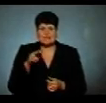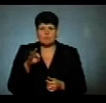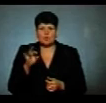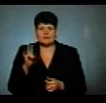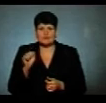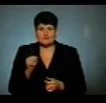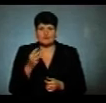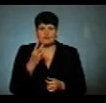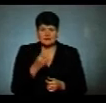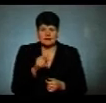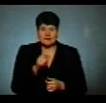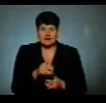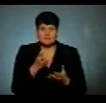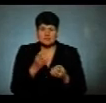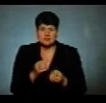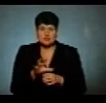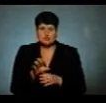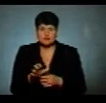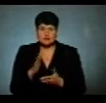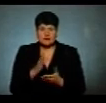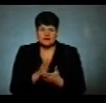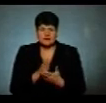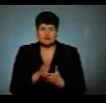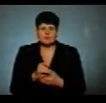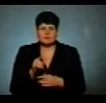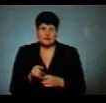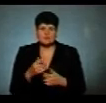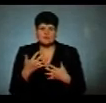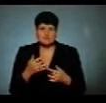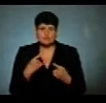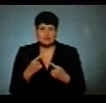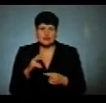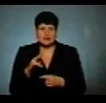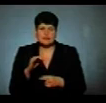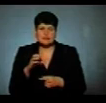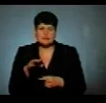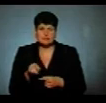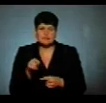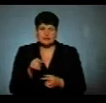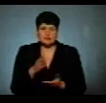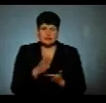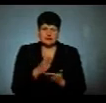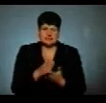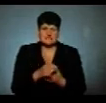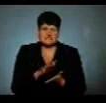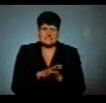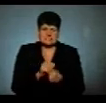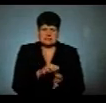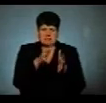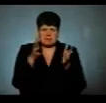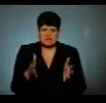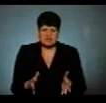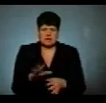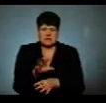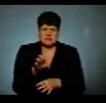ще собака є, і смітника не вивезли. Ми з вами говорили ще в листопаді. І так там стоїть цей смітник, і